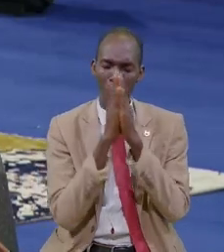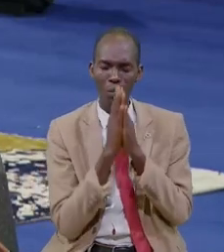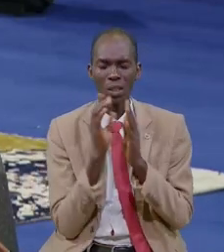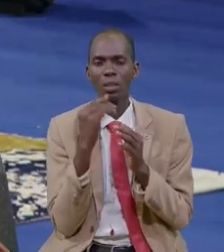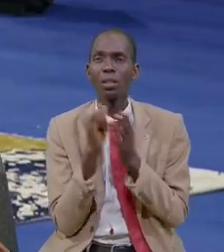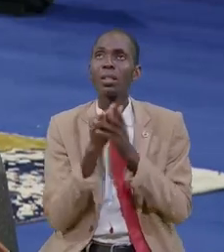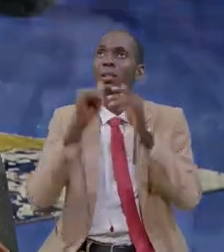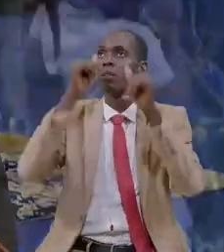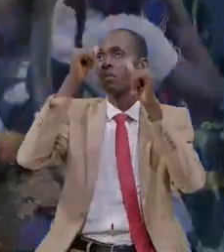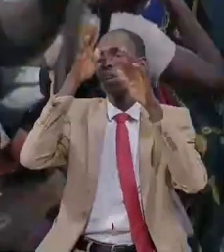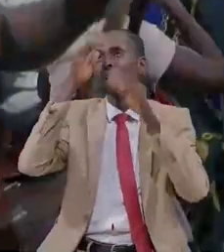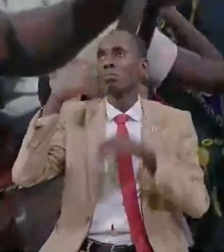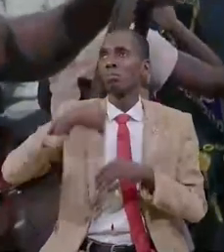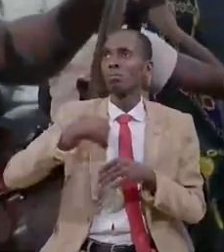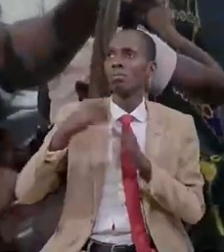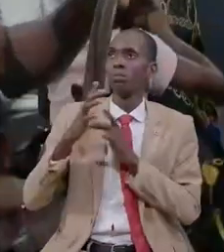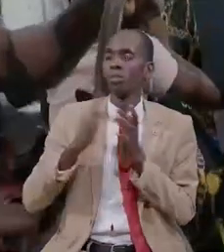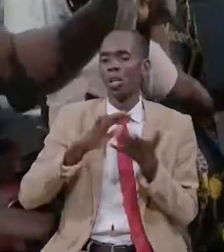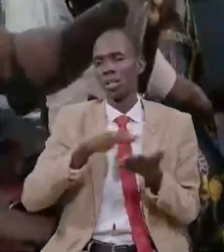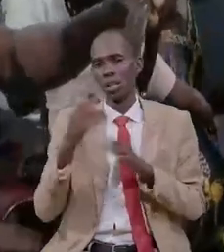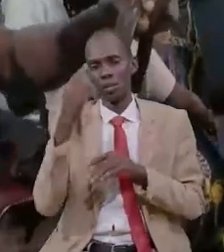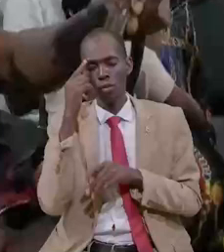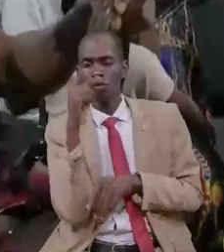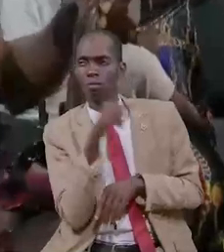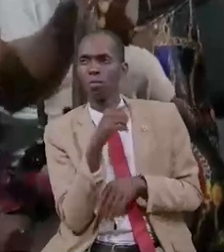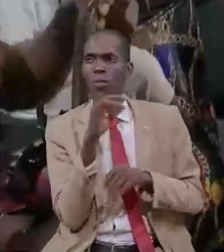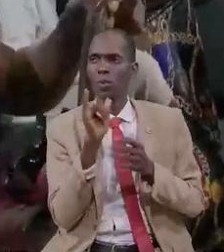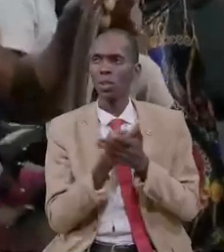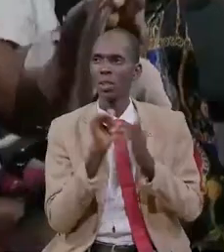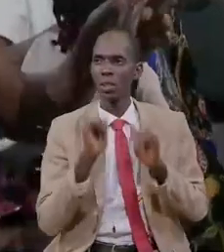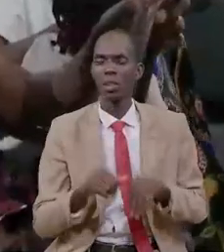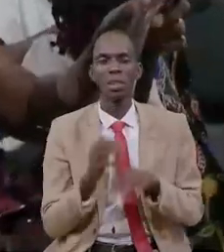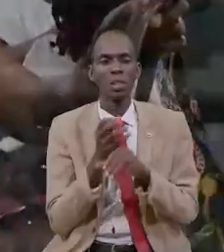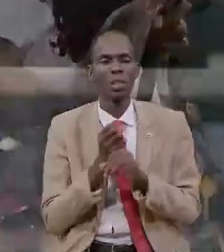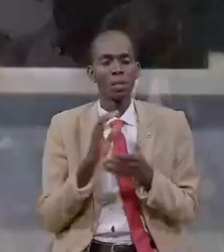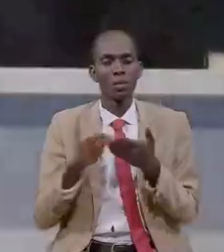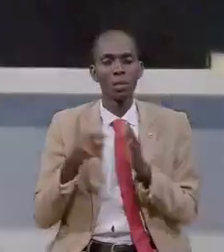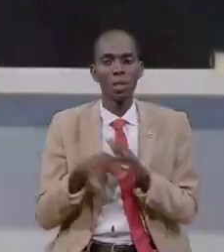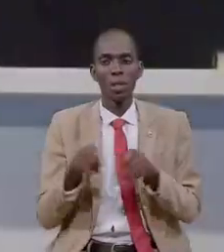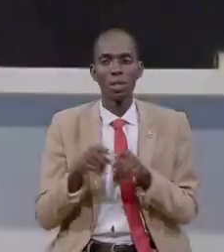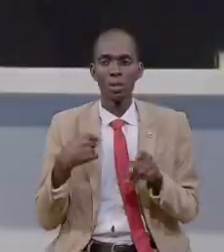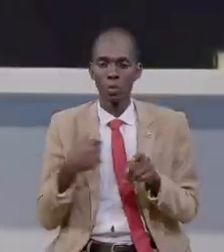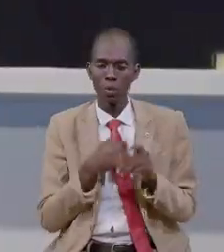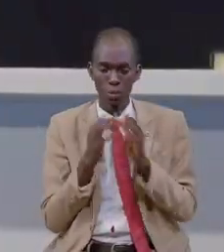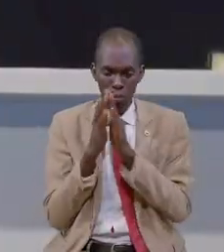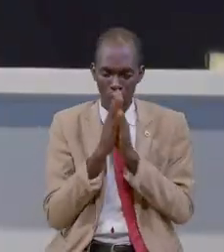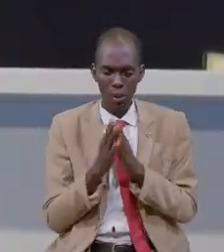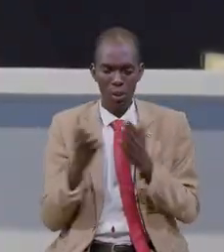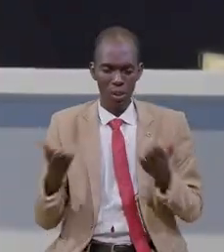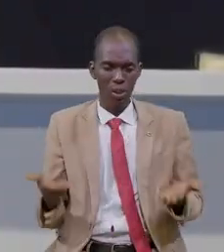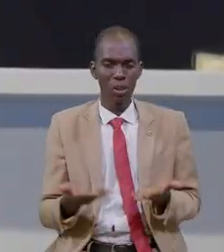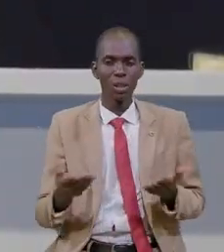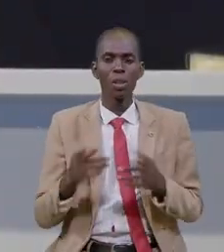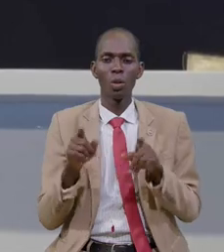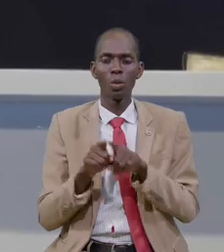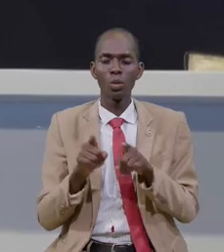Père, je suis mort pour lui. Afin qu'il ait le pardon. Pendant que nous prions ici, lui aussi prie. Oh, c'est lui qui